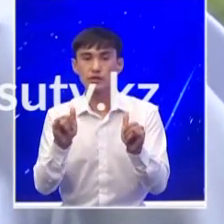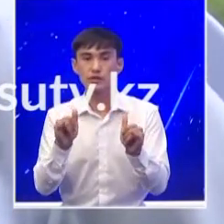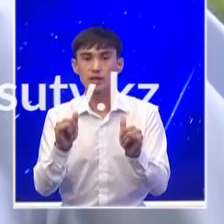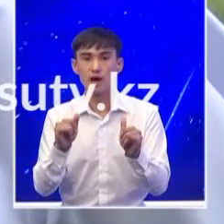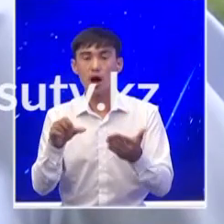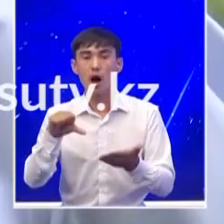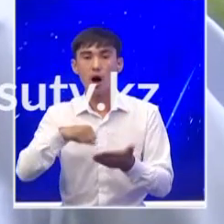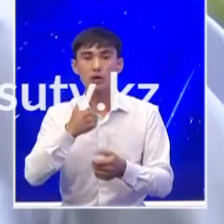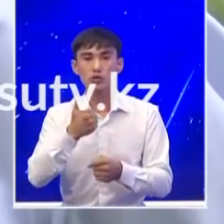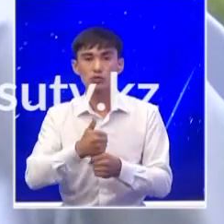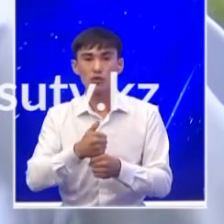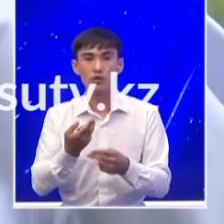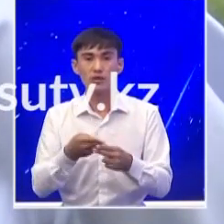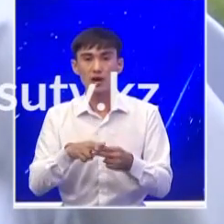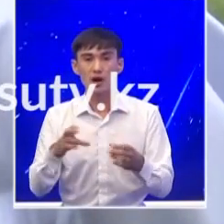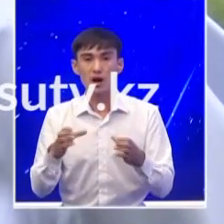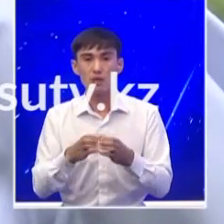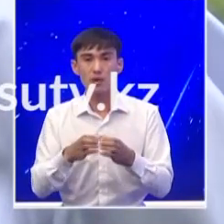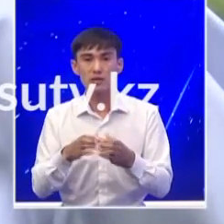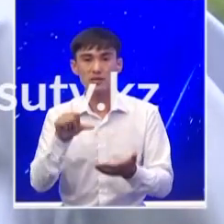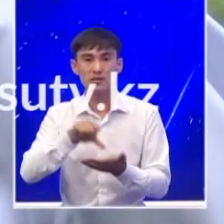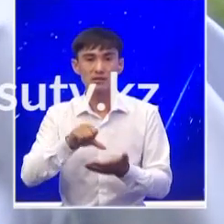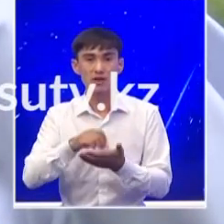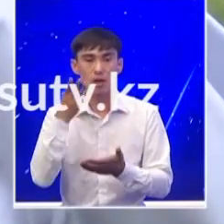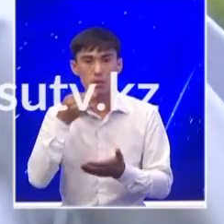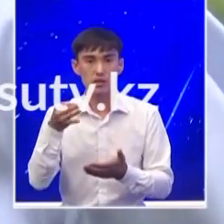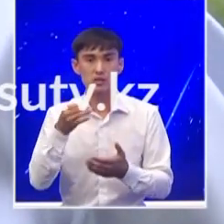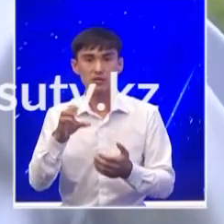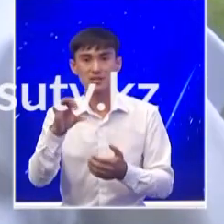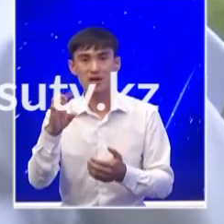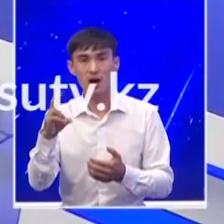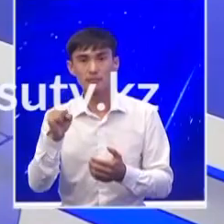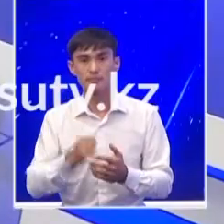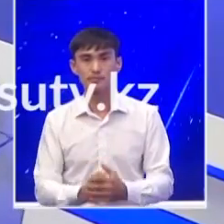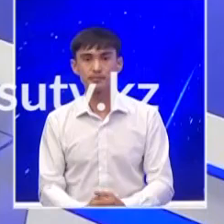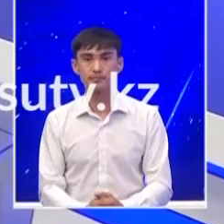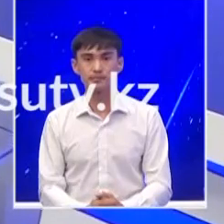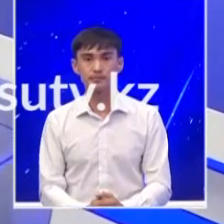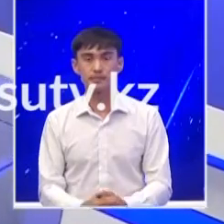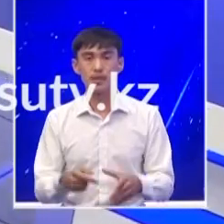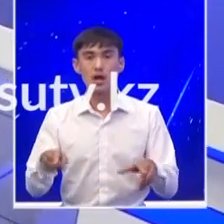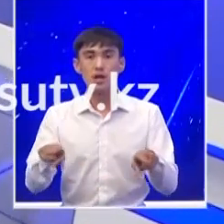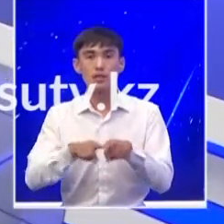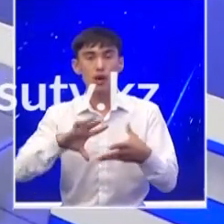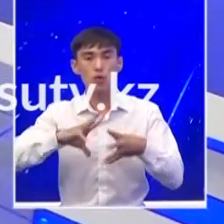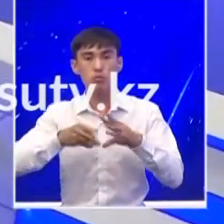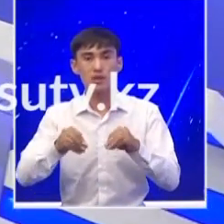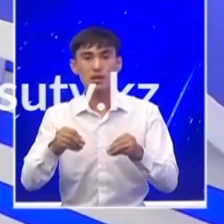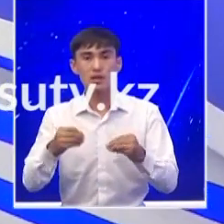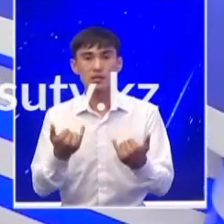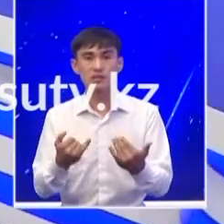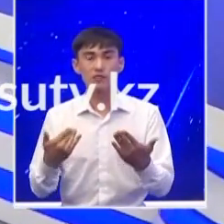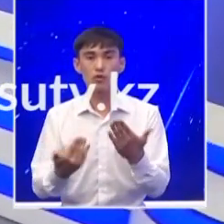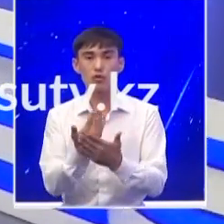Основу этой команды составляли игроки алматинского «СКА». Такой была информационная картина